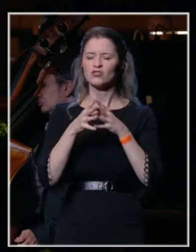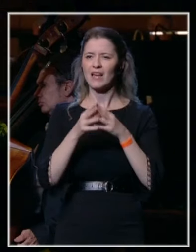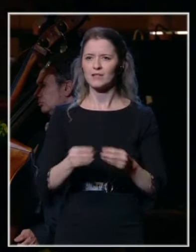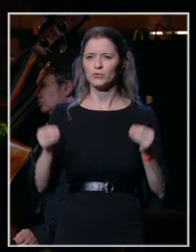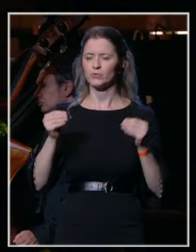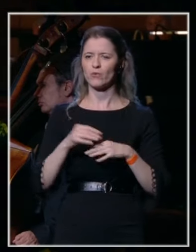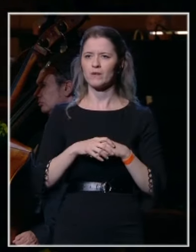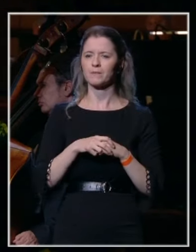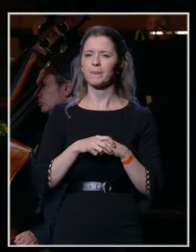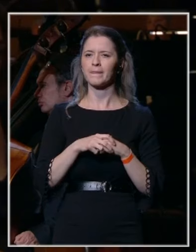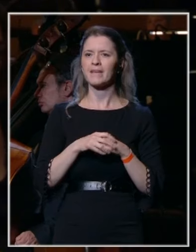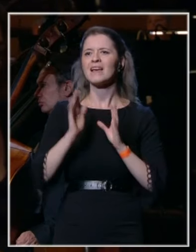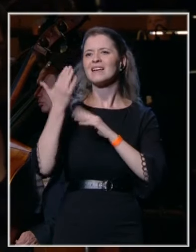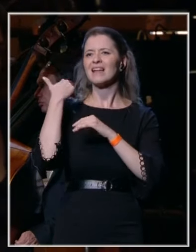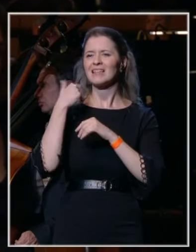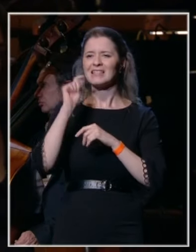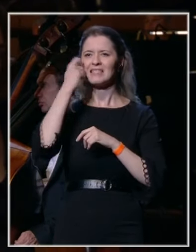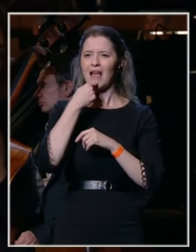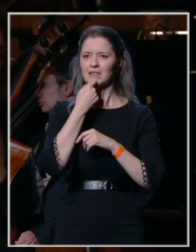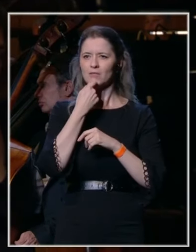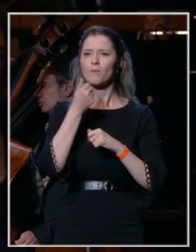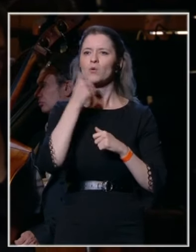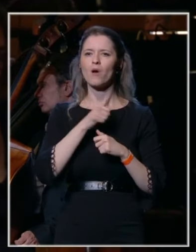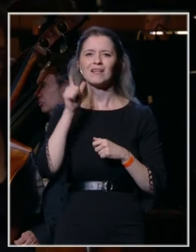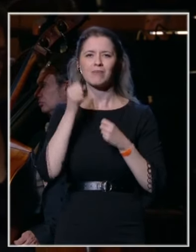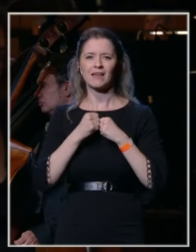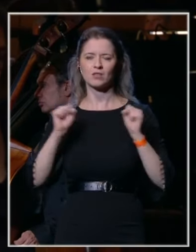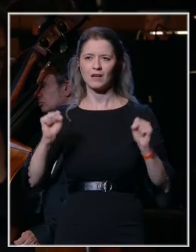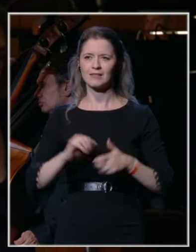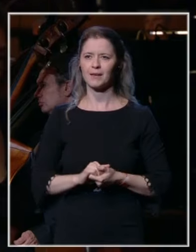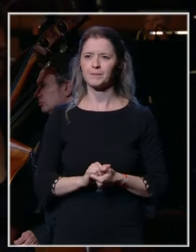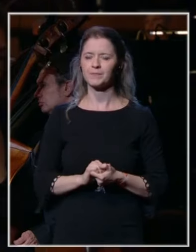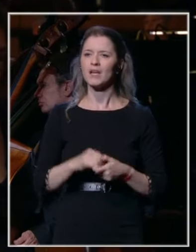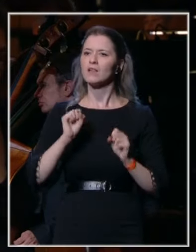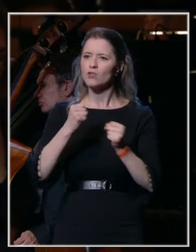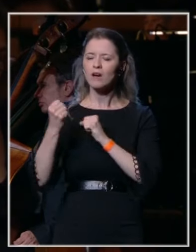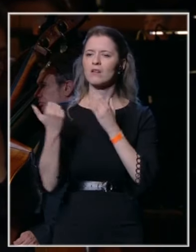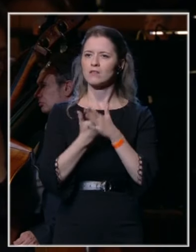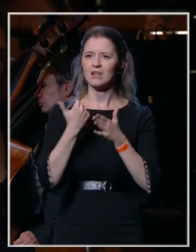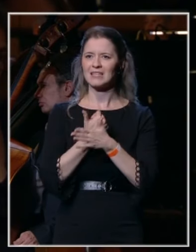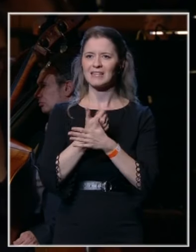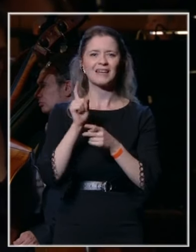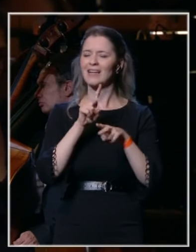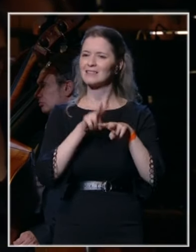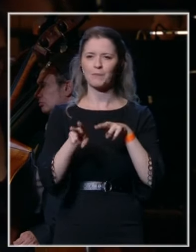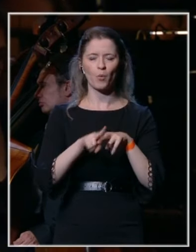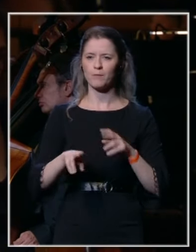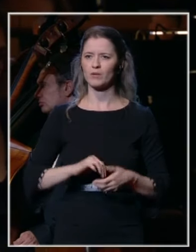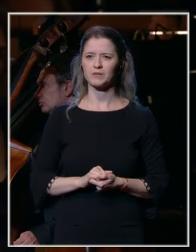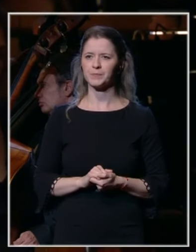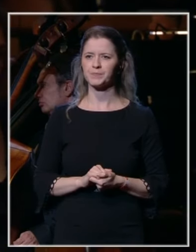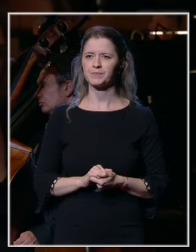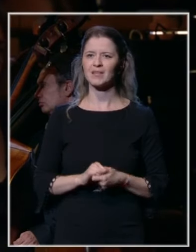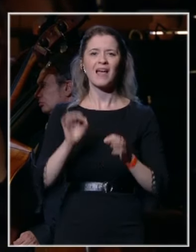tűnhessen. Régi jelszó ez. Gyakran használt, de el nem koptatott.